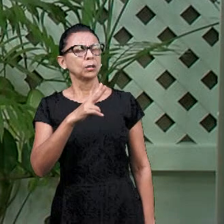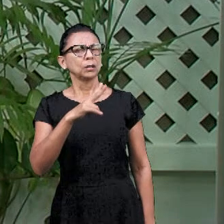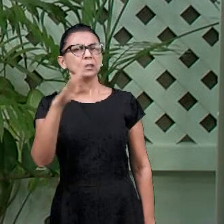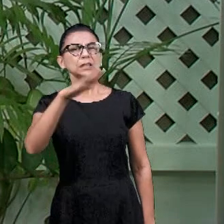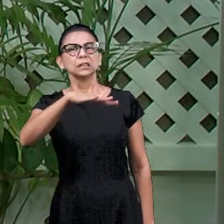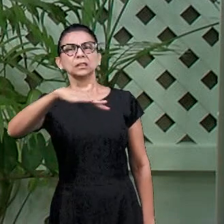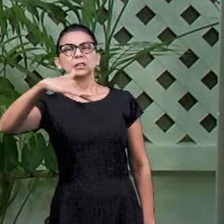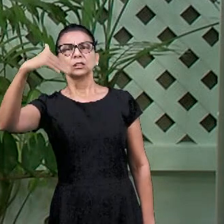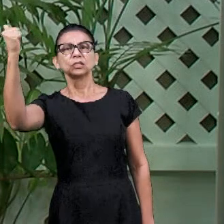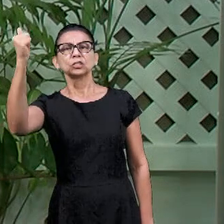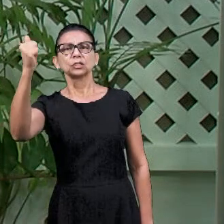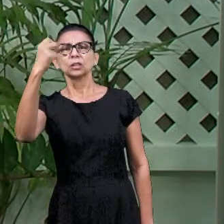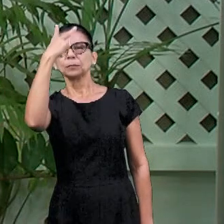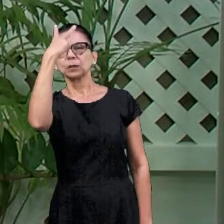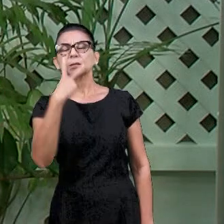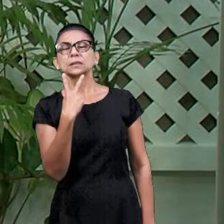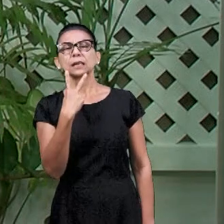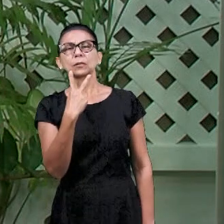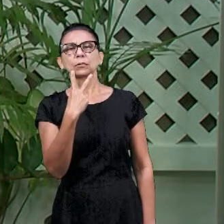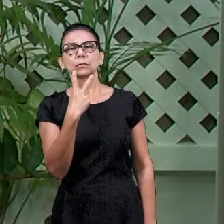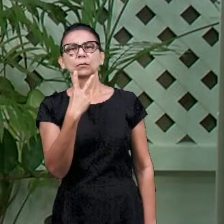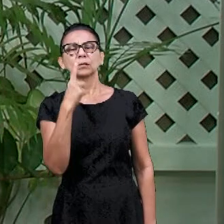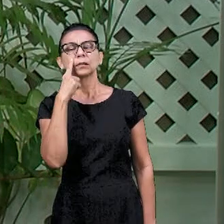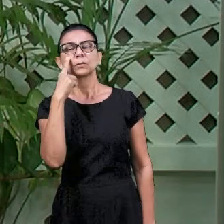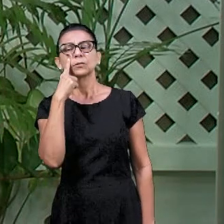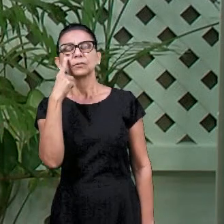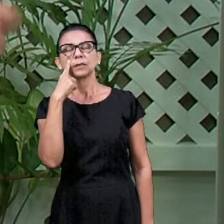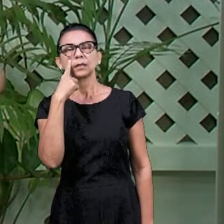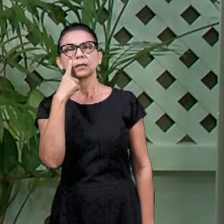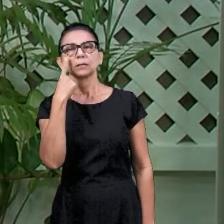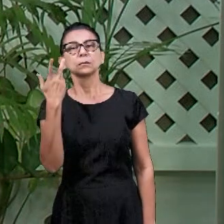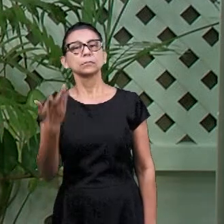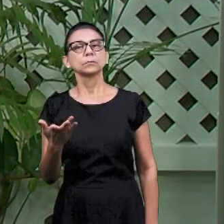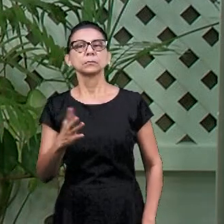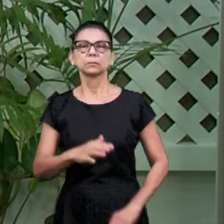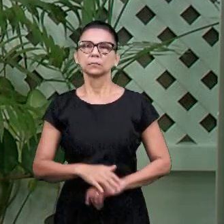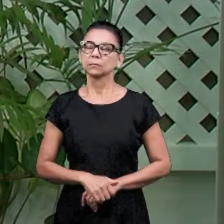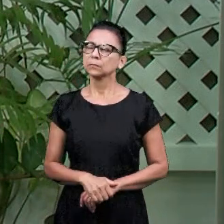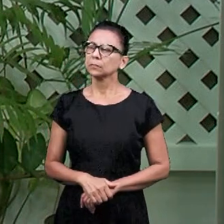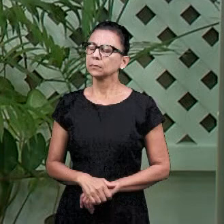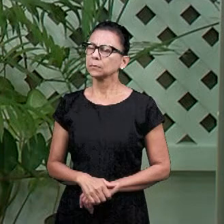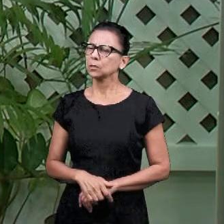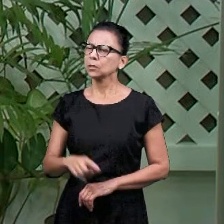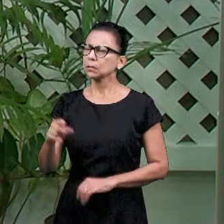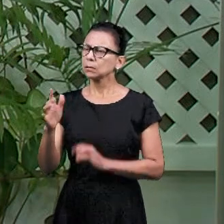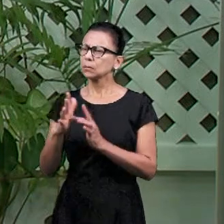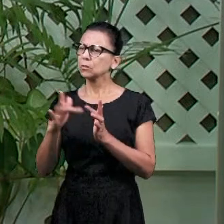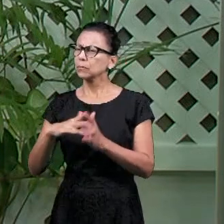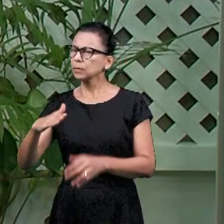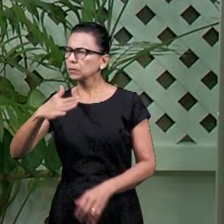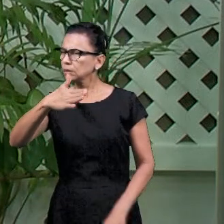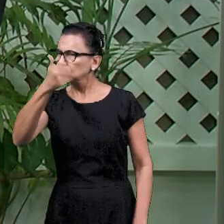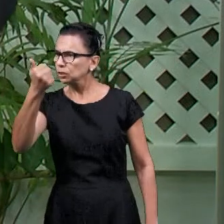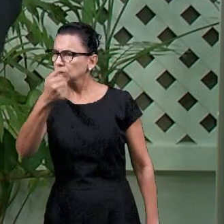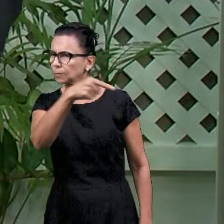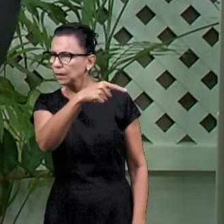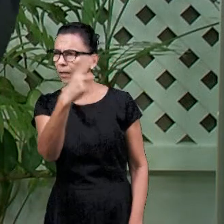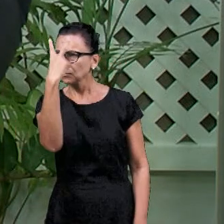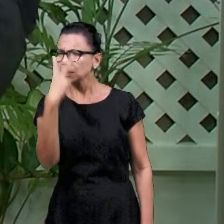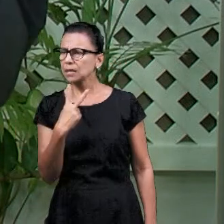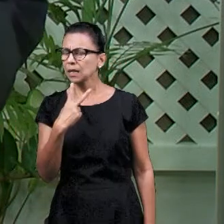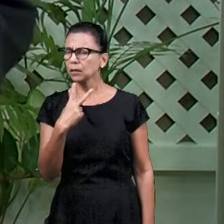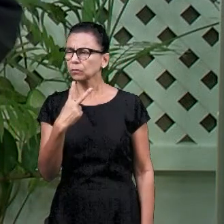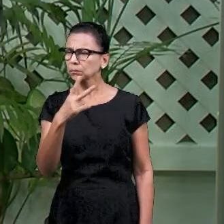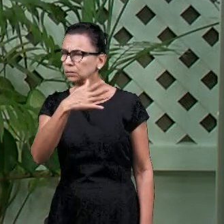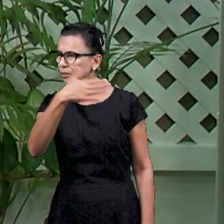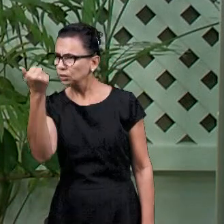appelé. On pose la question. Dans le processus de salut, il y a une autre chose. Il dit, non,